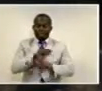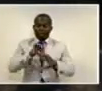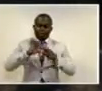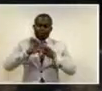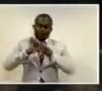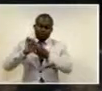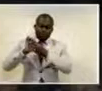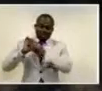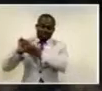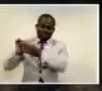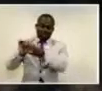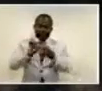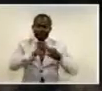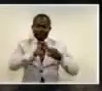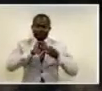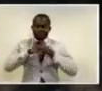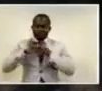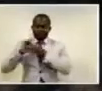tufatanye